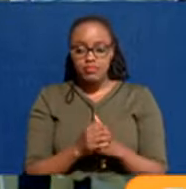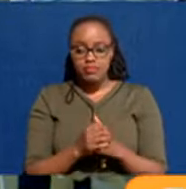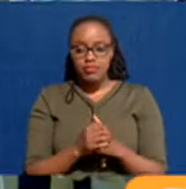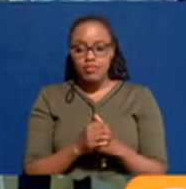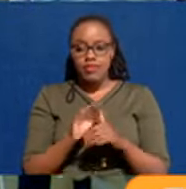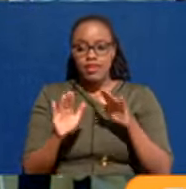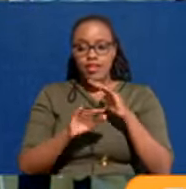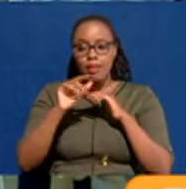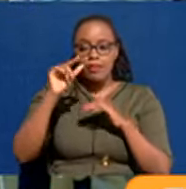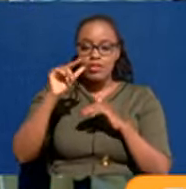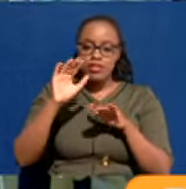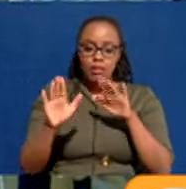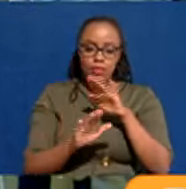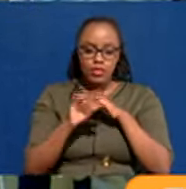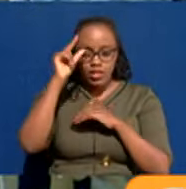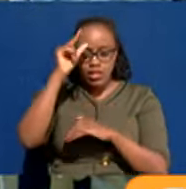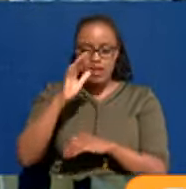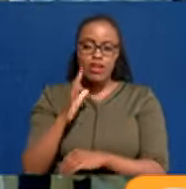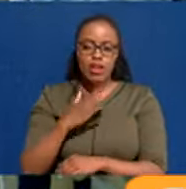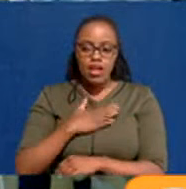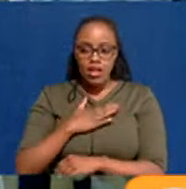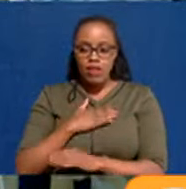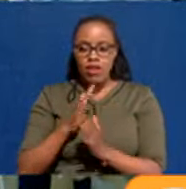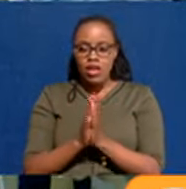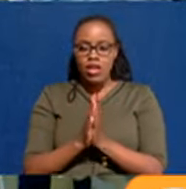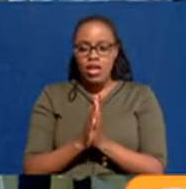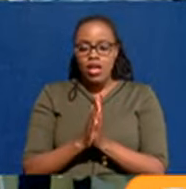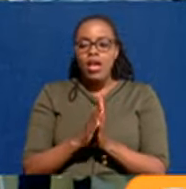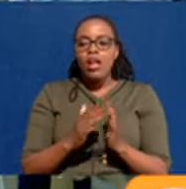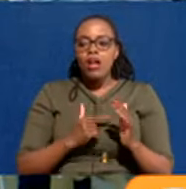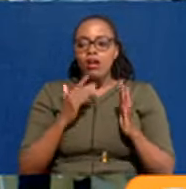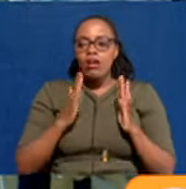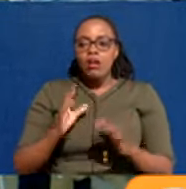Deputy Governor wetu. Mgeni wetu, Trevor.